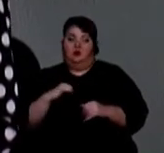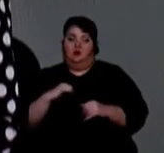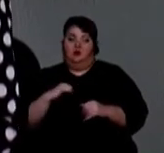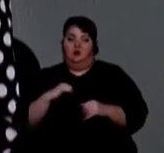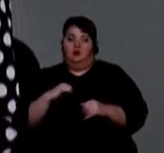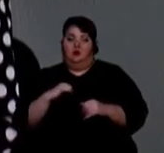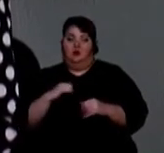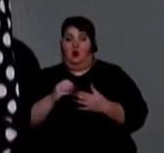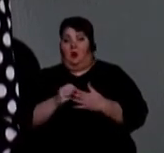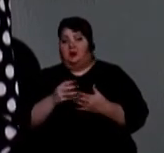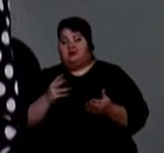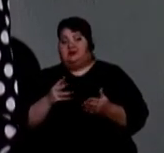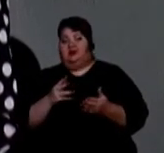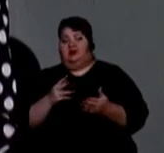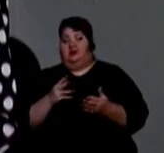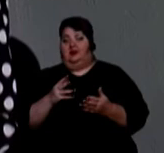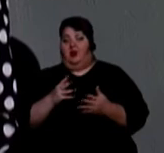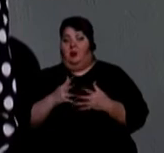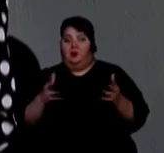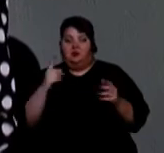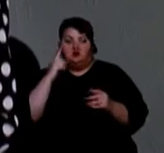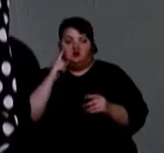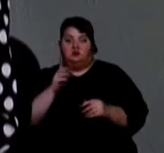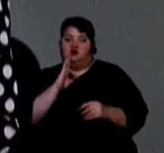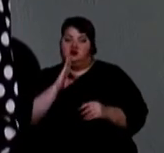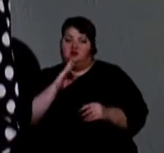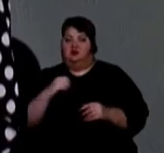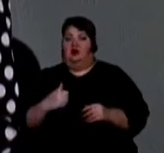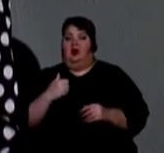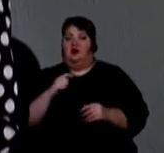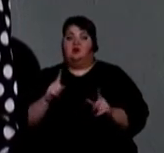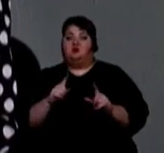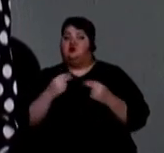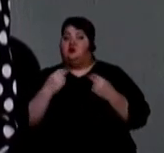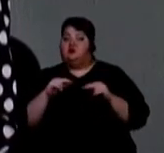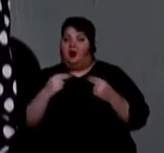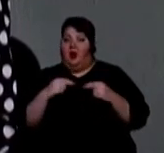самооцінка, ну, більше там думаєш, що ти жінка, гідна, ну, чогось кращого.